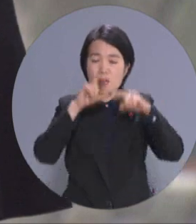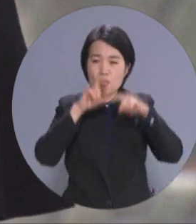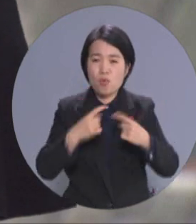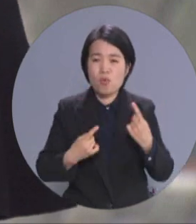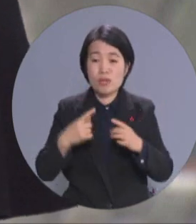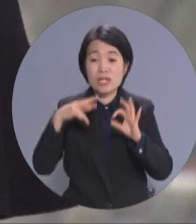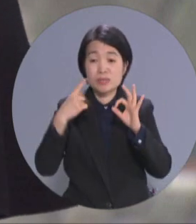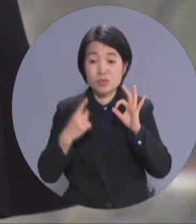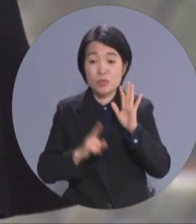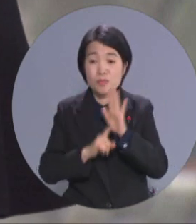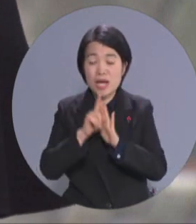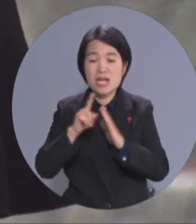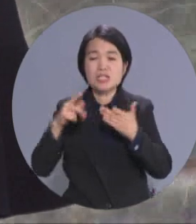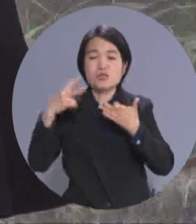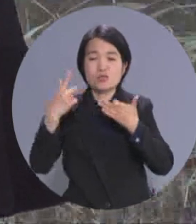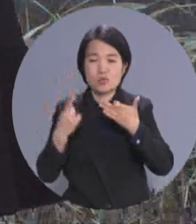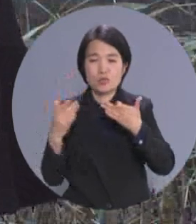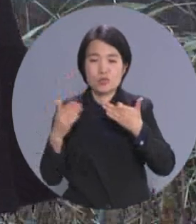19도에